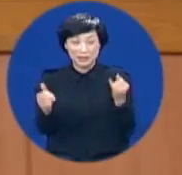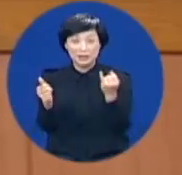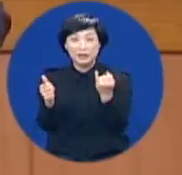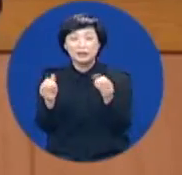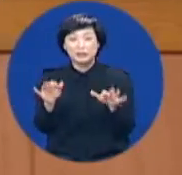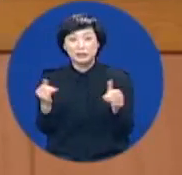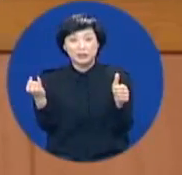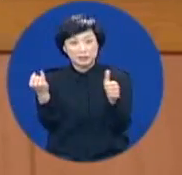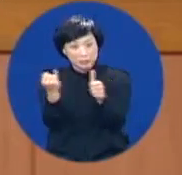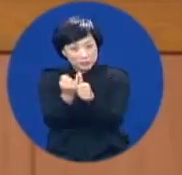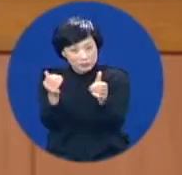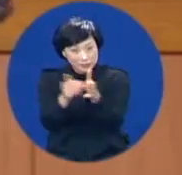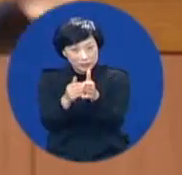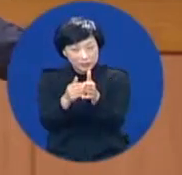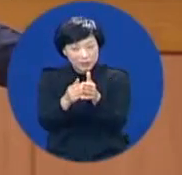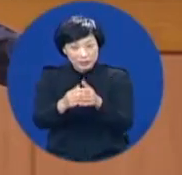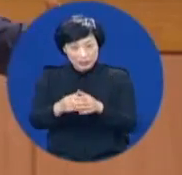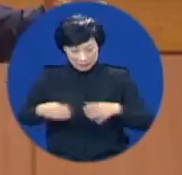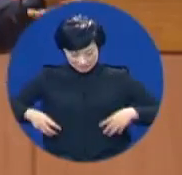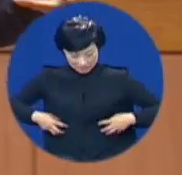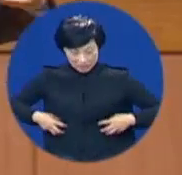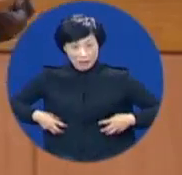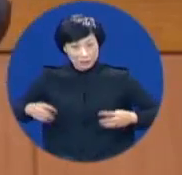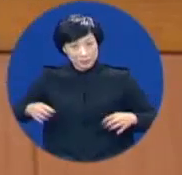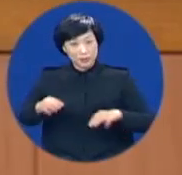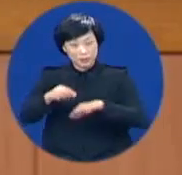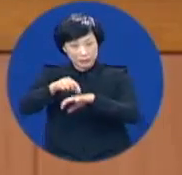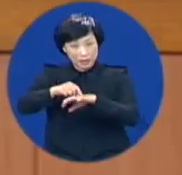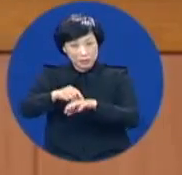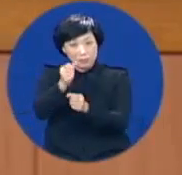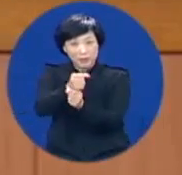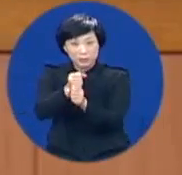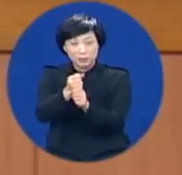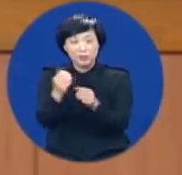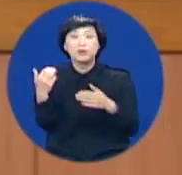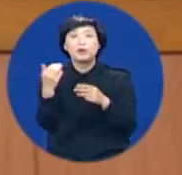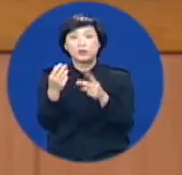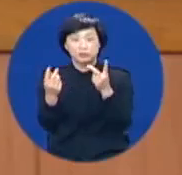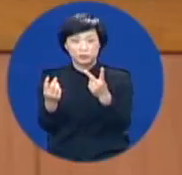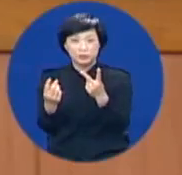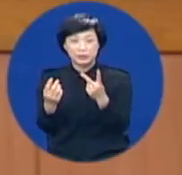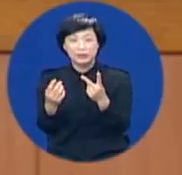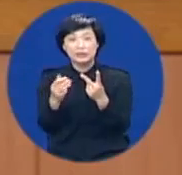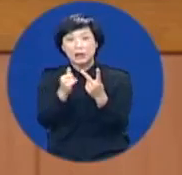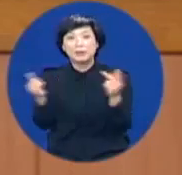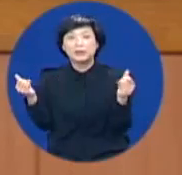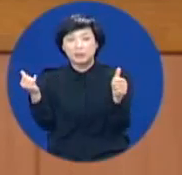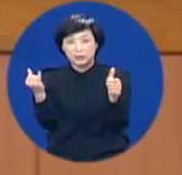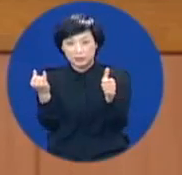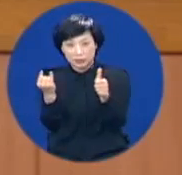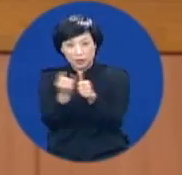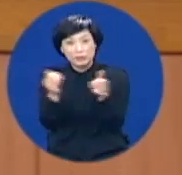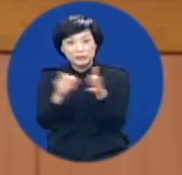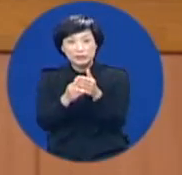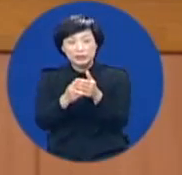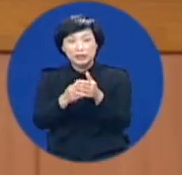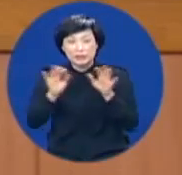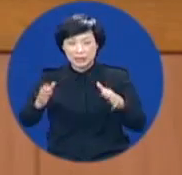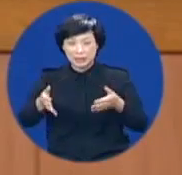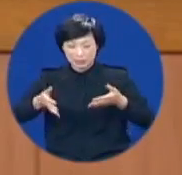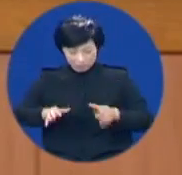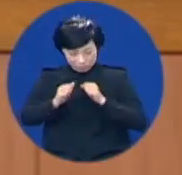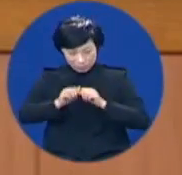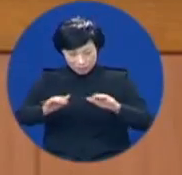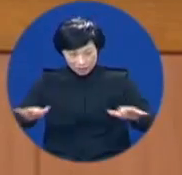만들고 갈비대로 만들고 남녀를 하나 되게 하고 생육하고 번성하라 해서 자식을